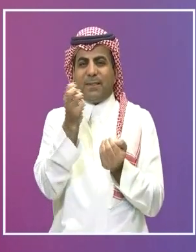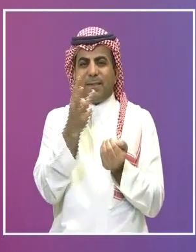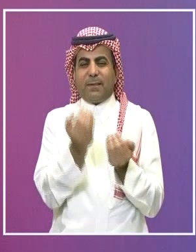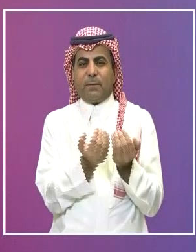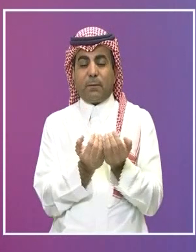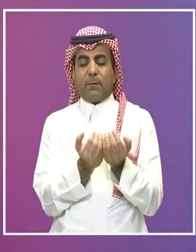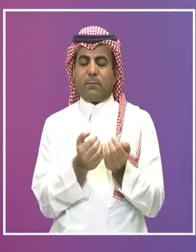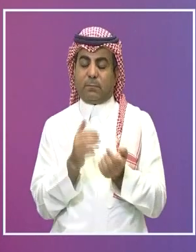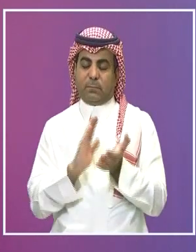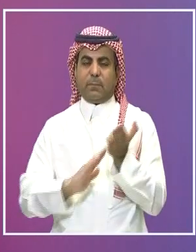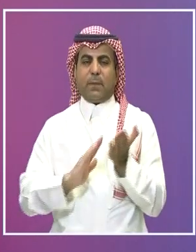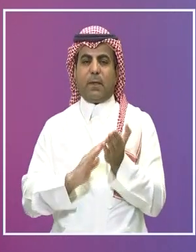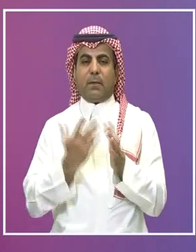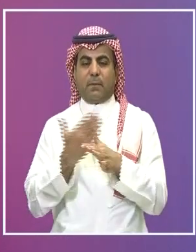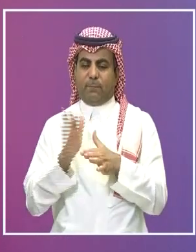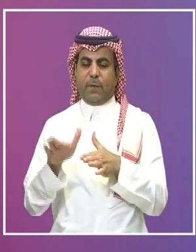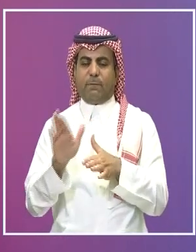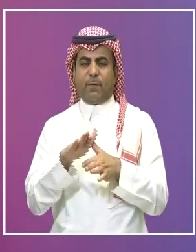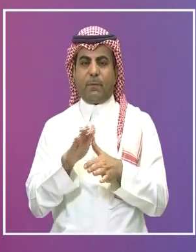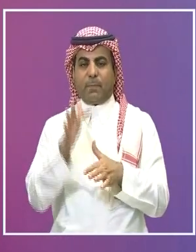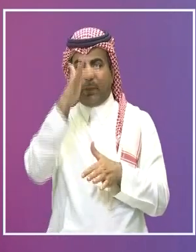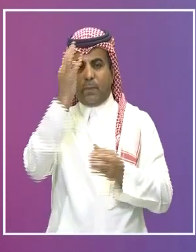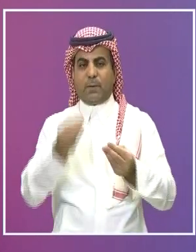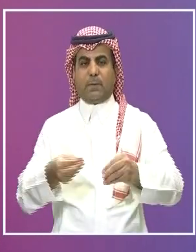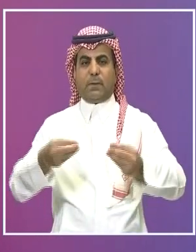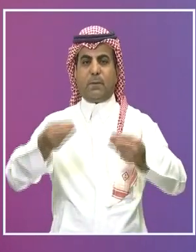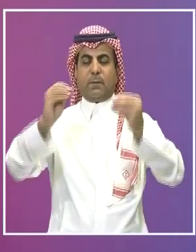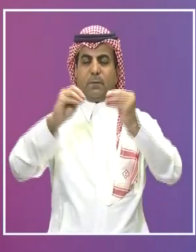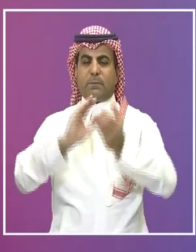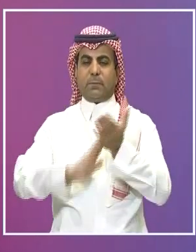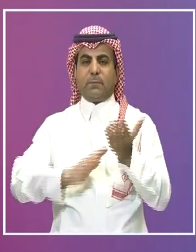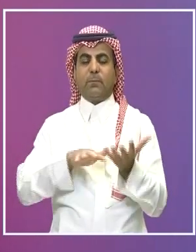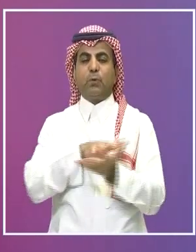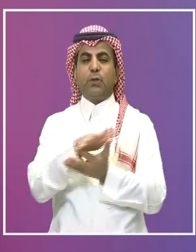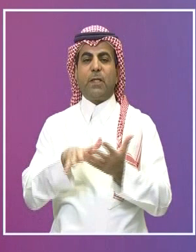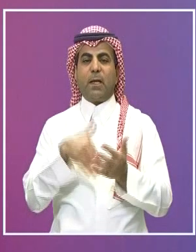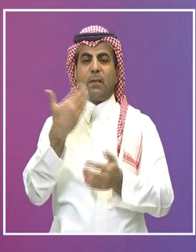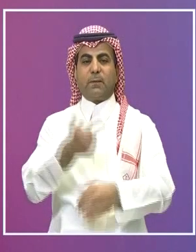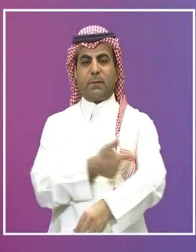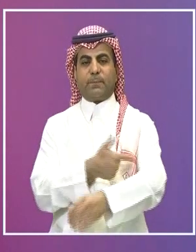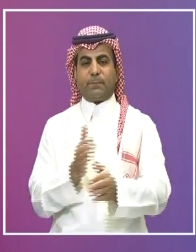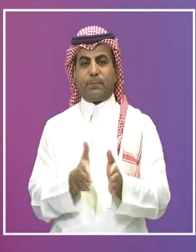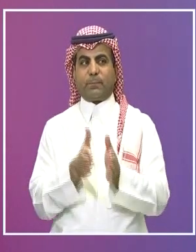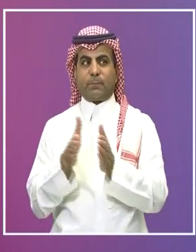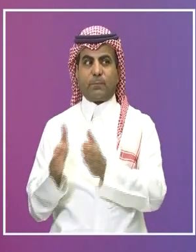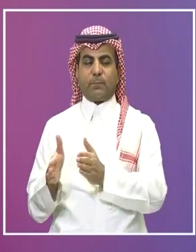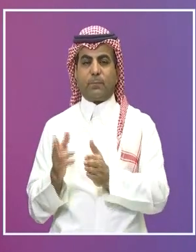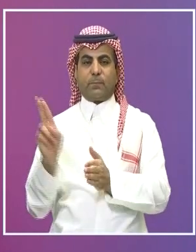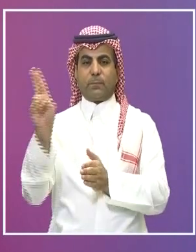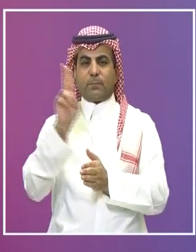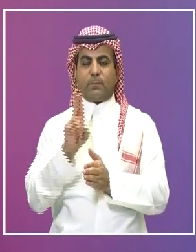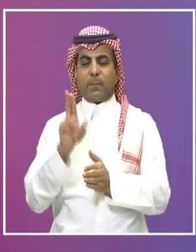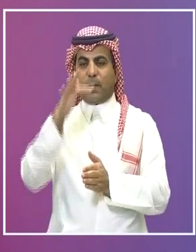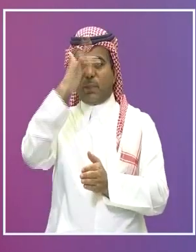ولكنها موجودة ومرصودة، وقد تزيد مع وجود بعض المشاكل الصحية الأخرى عند الطفل. هل إذا